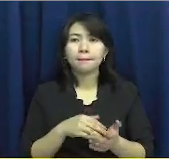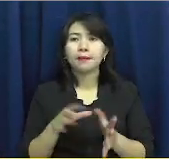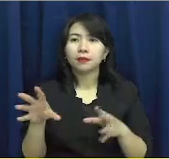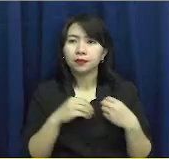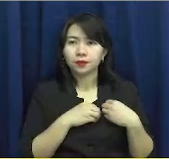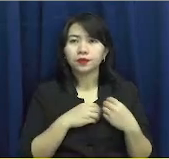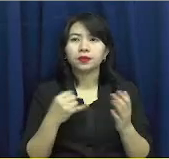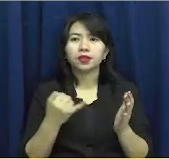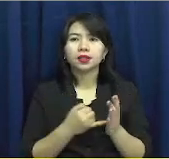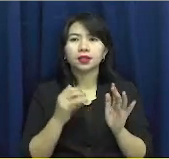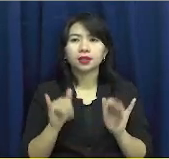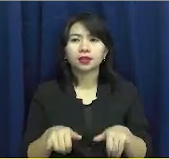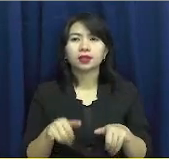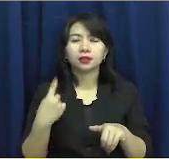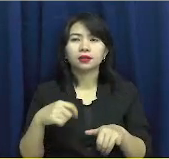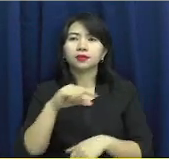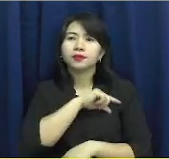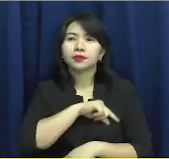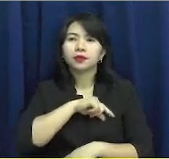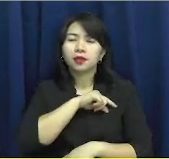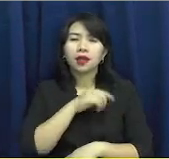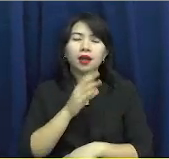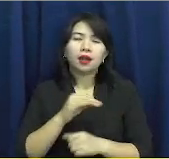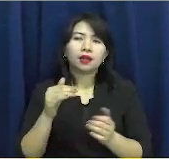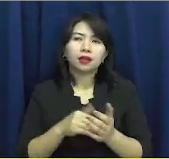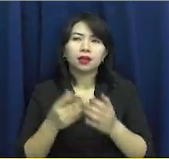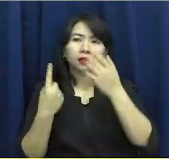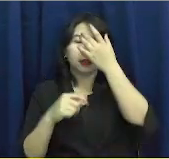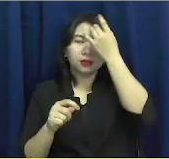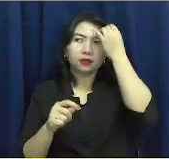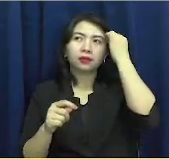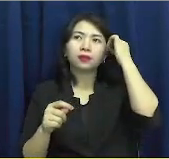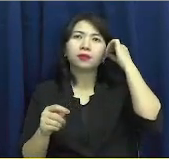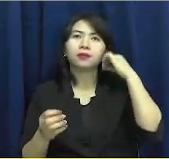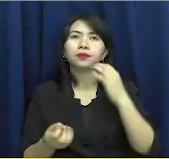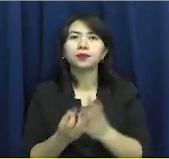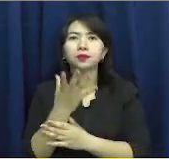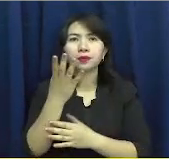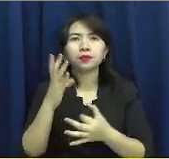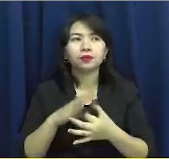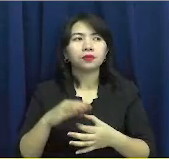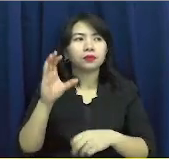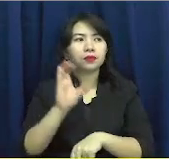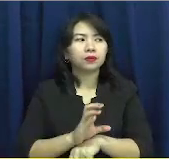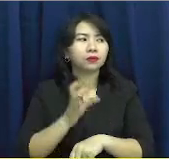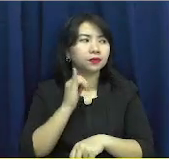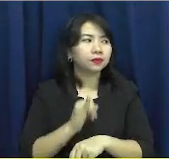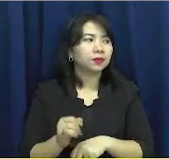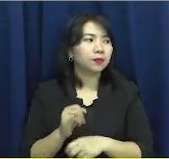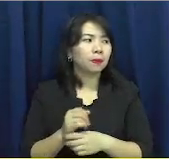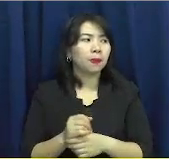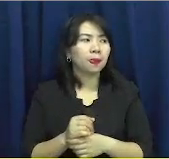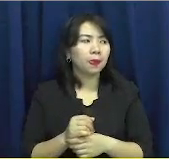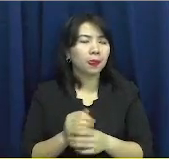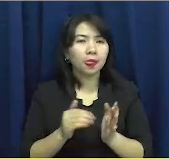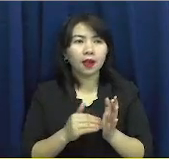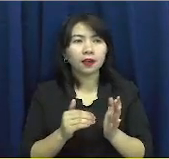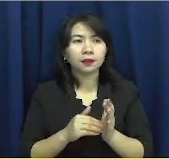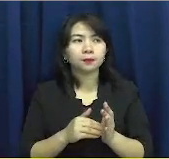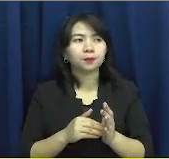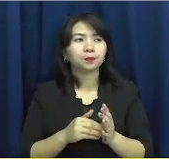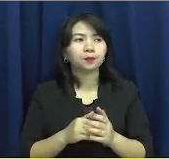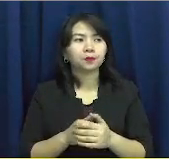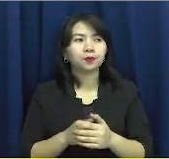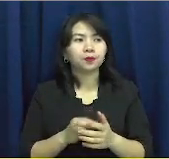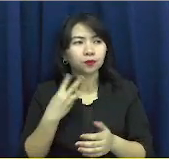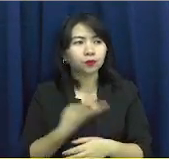Kaya nga po, as far as the growth of the church is concerned, ano po? As far as the growth is of the church is concerned, makikita